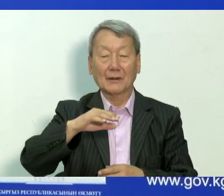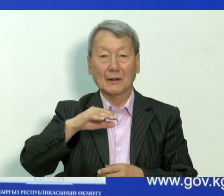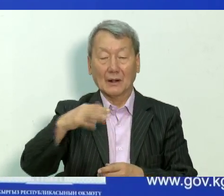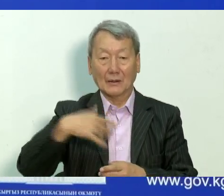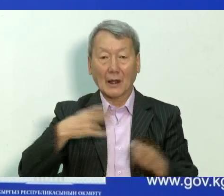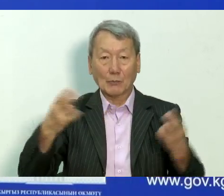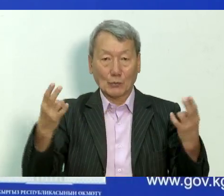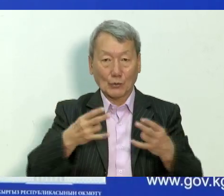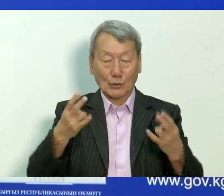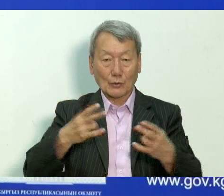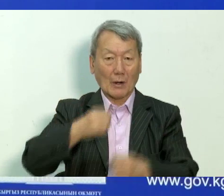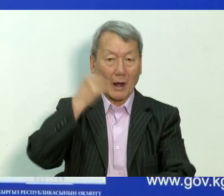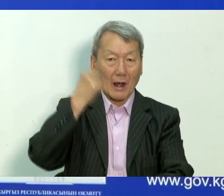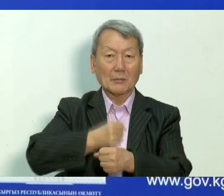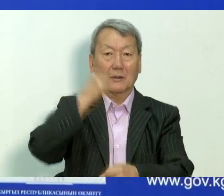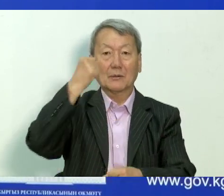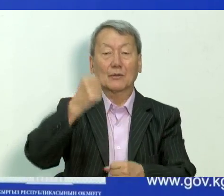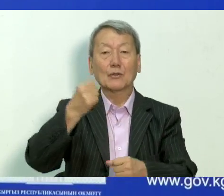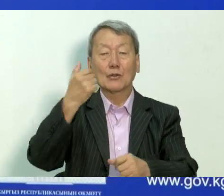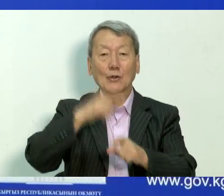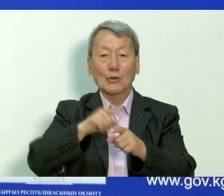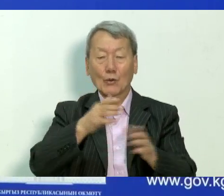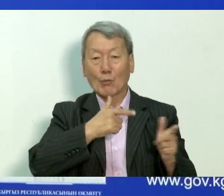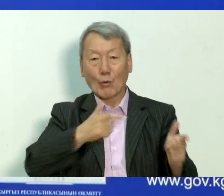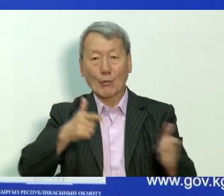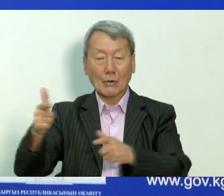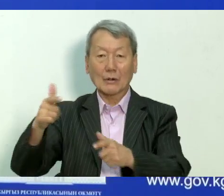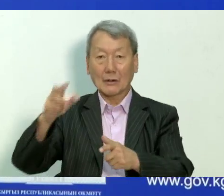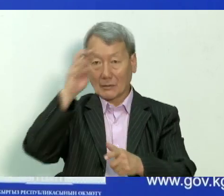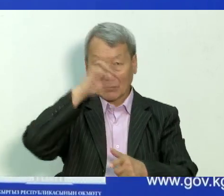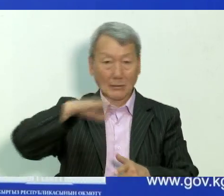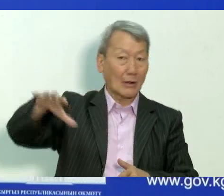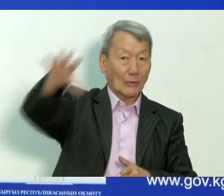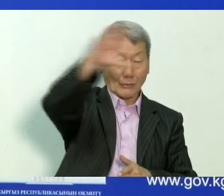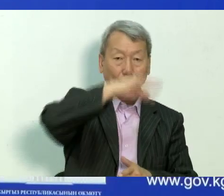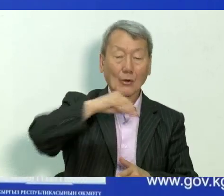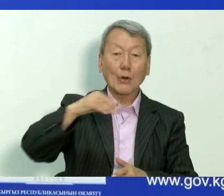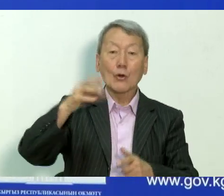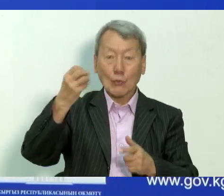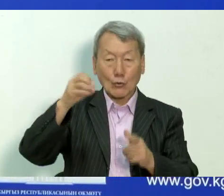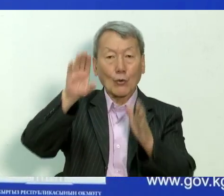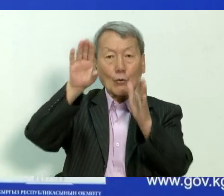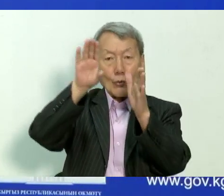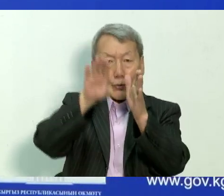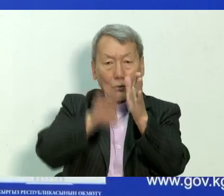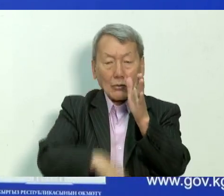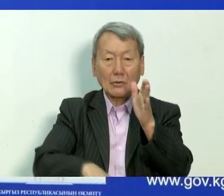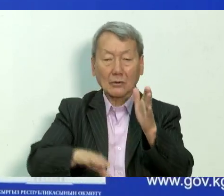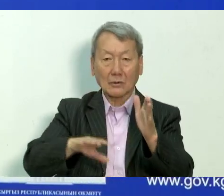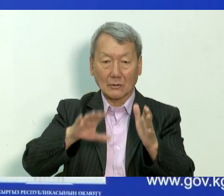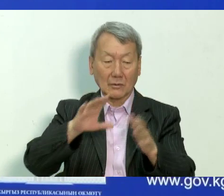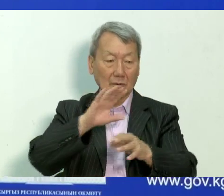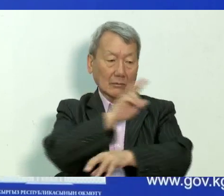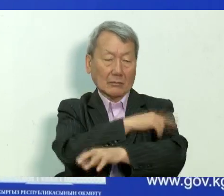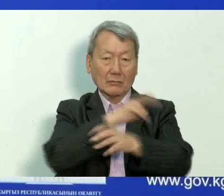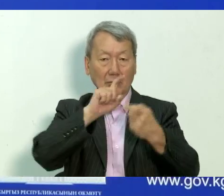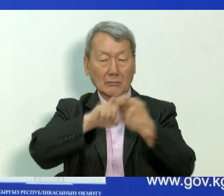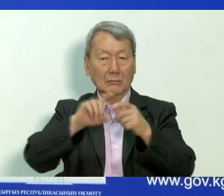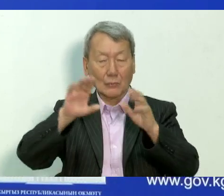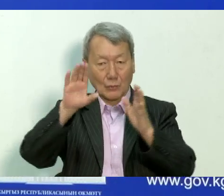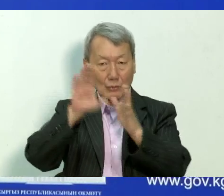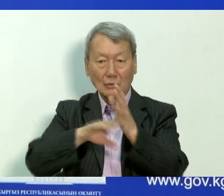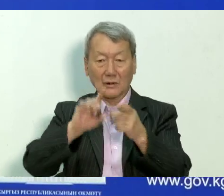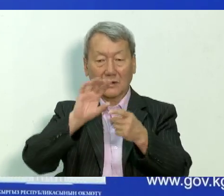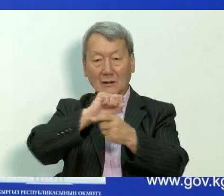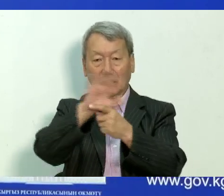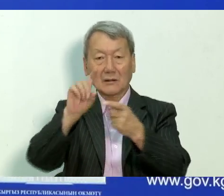Нам необходимо обеспечить полную готовность страны к возможному ухудшению эпидемиологической ситуации по коронавирусной